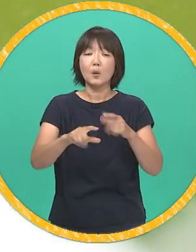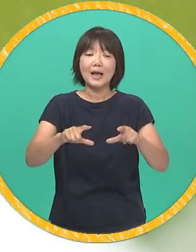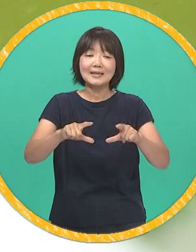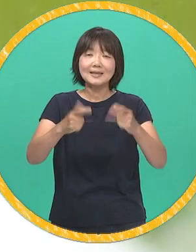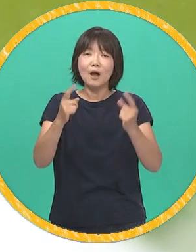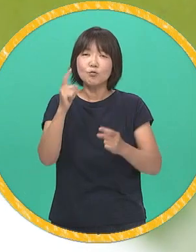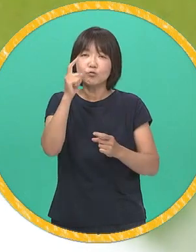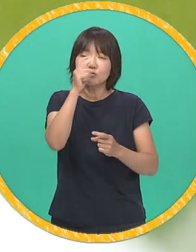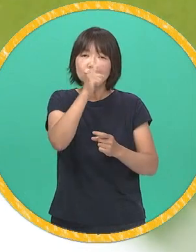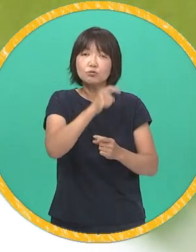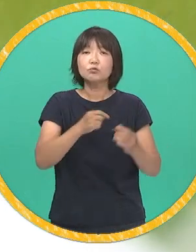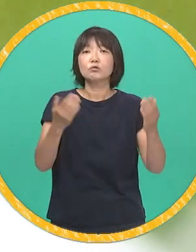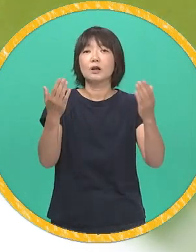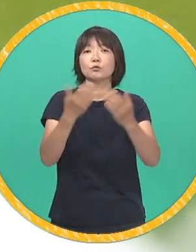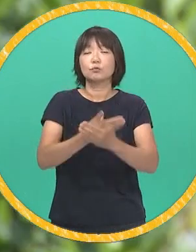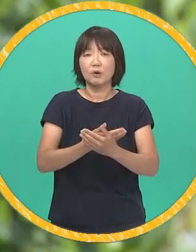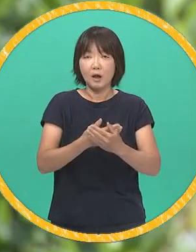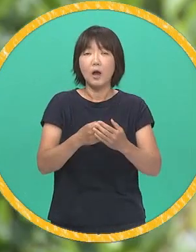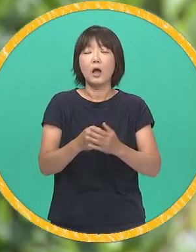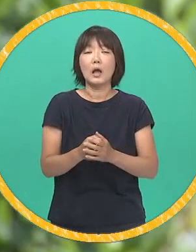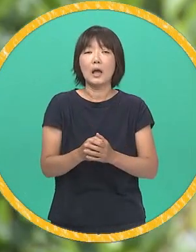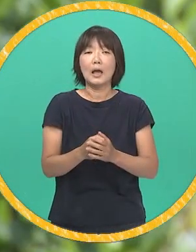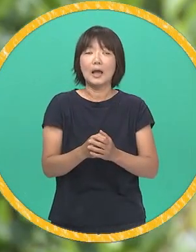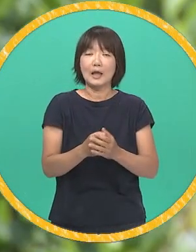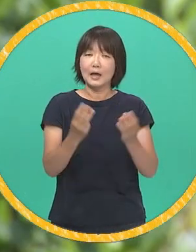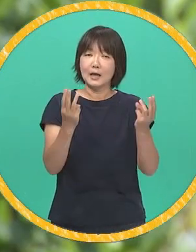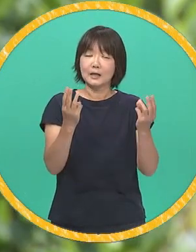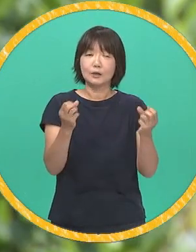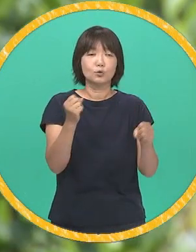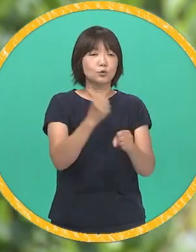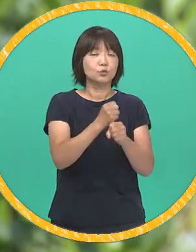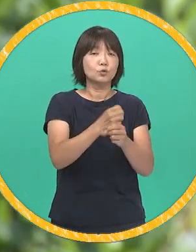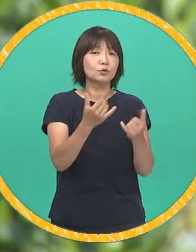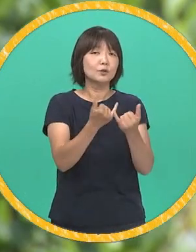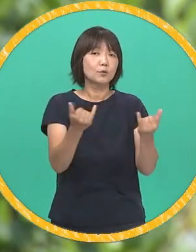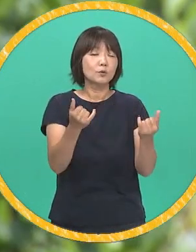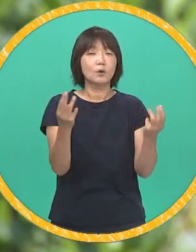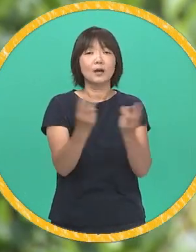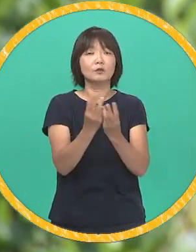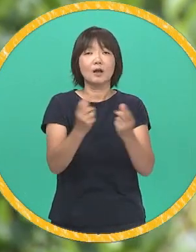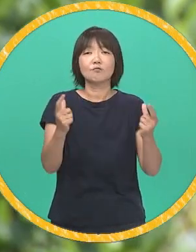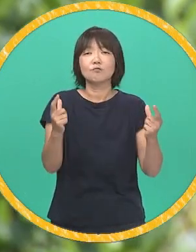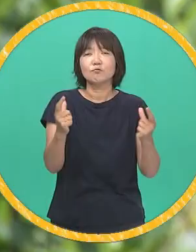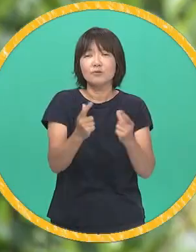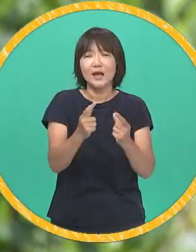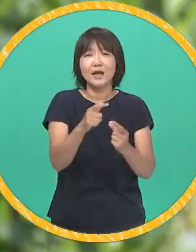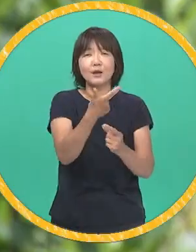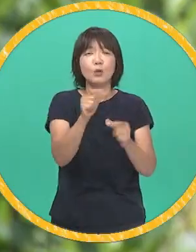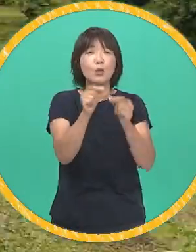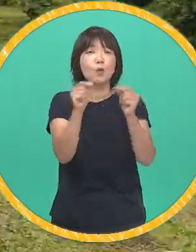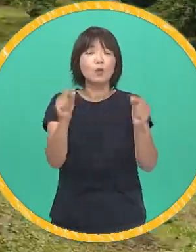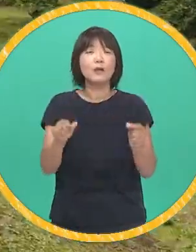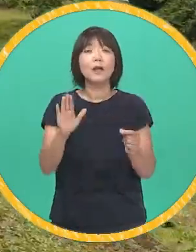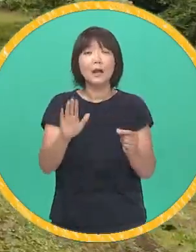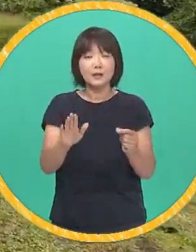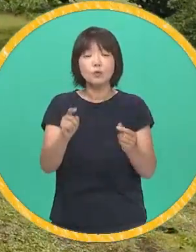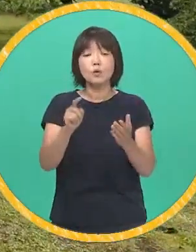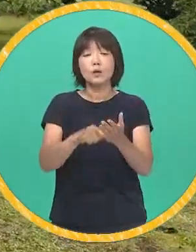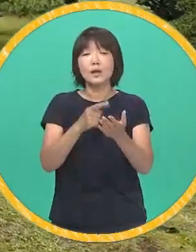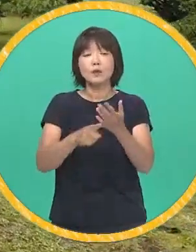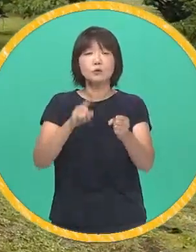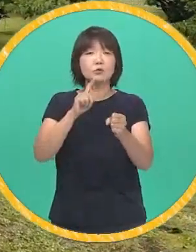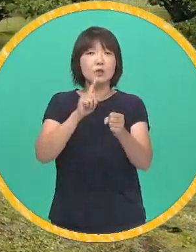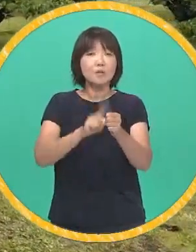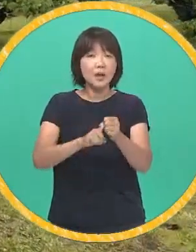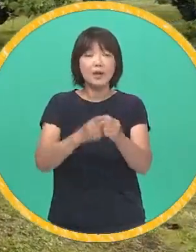古くなってしまっていたりですとか生産者さんが少なくなってしまってるっていう問題があってそれを解決するため